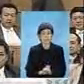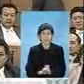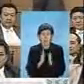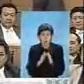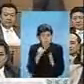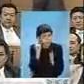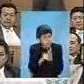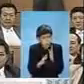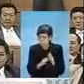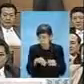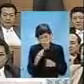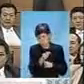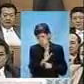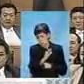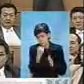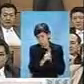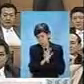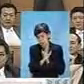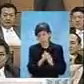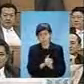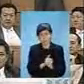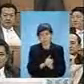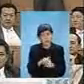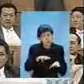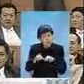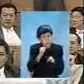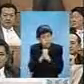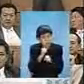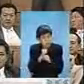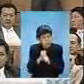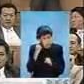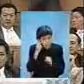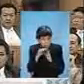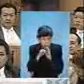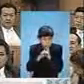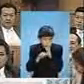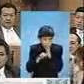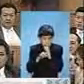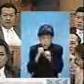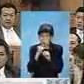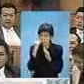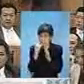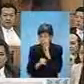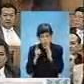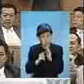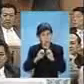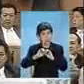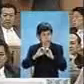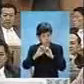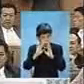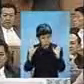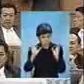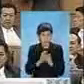ไม่ผิดต้องไม่ได้รับโทษและกระบวนการในการหาข้อเท็จจริงจากการทำความผิดต้องชัดเจนแล้